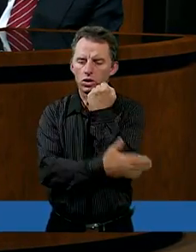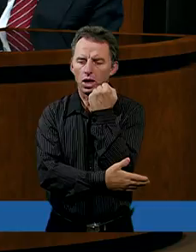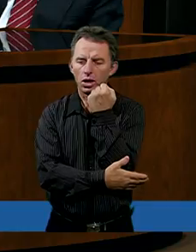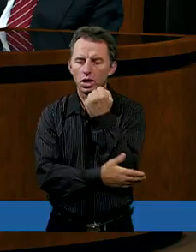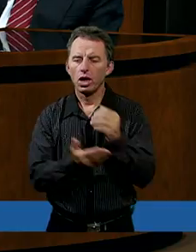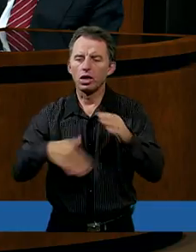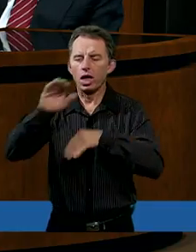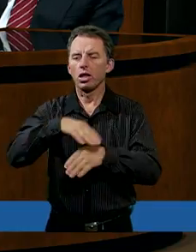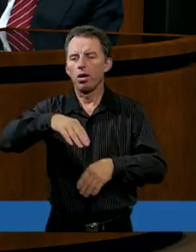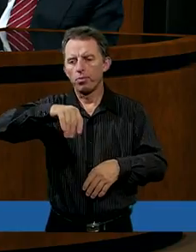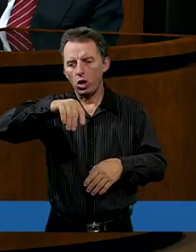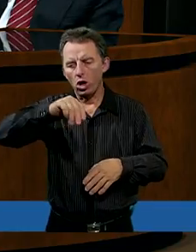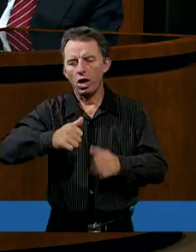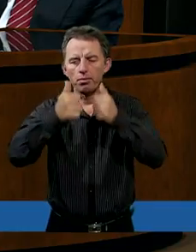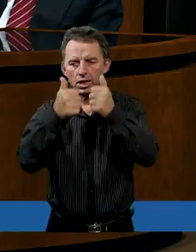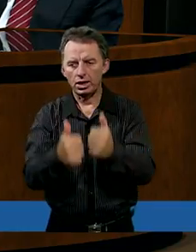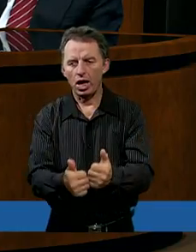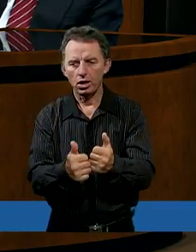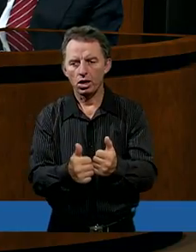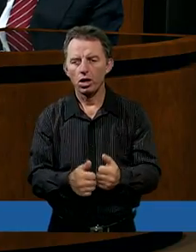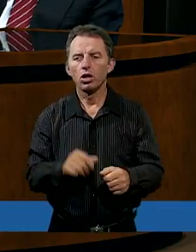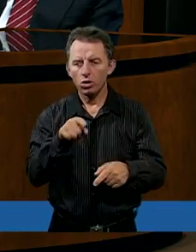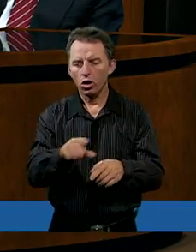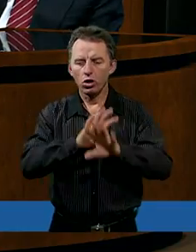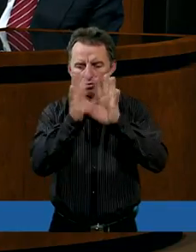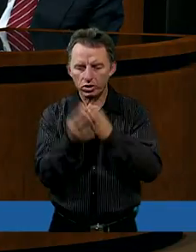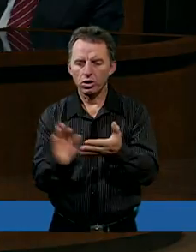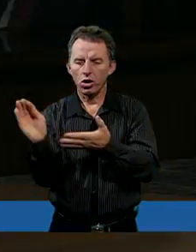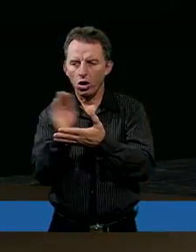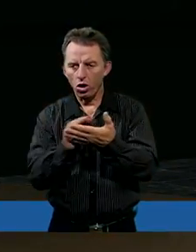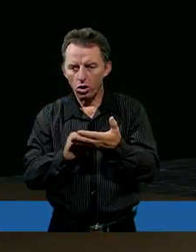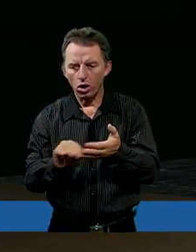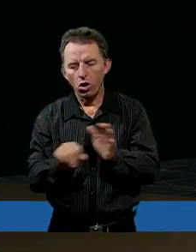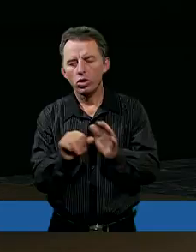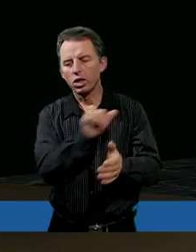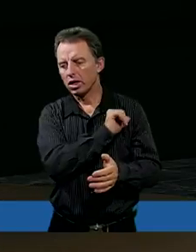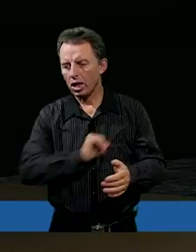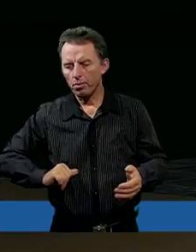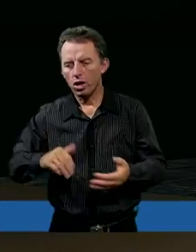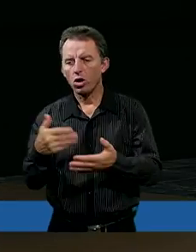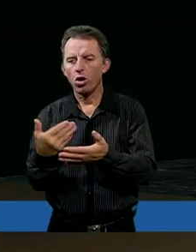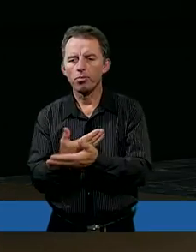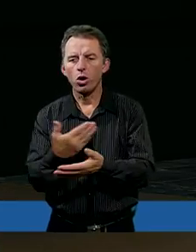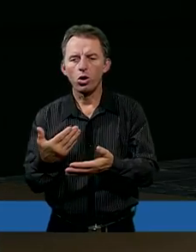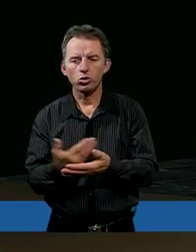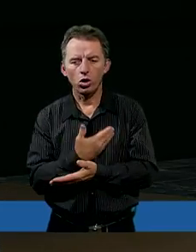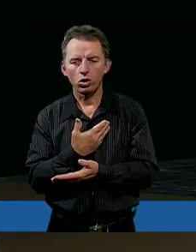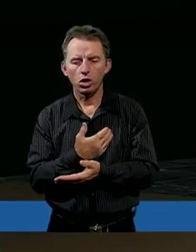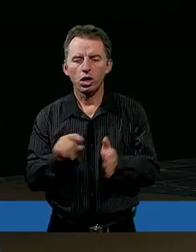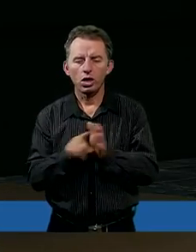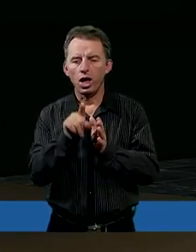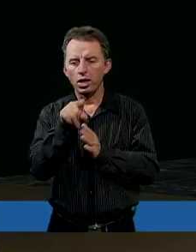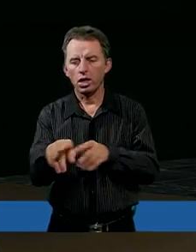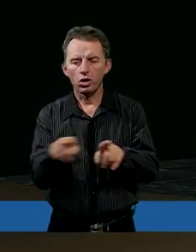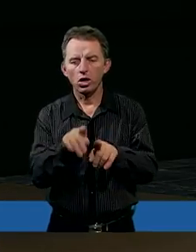nad moim prochem stanie. To wszystko jest opisane od samego początku. I